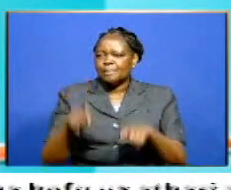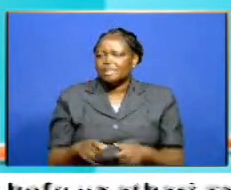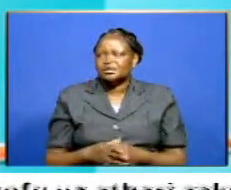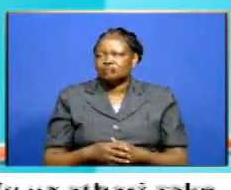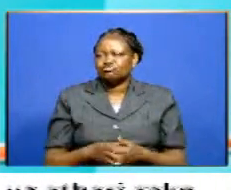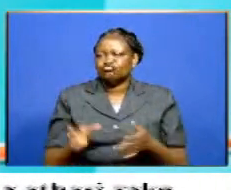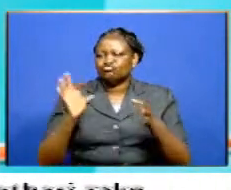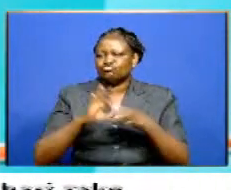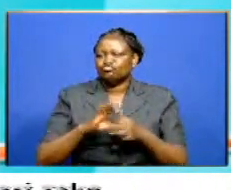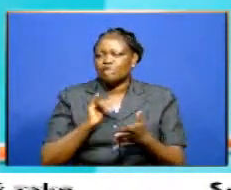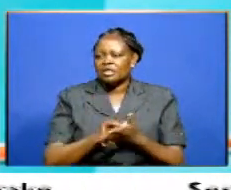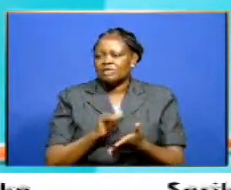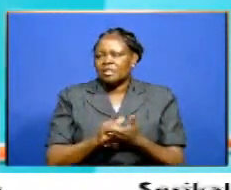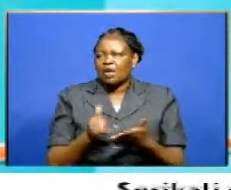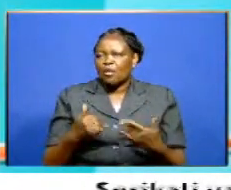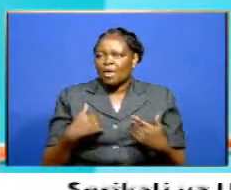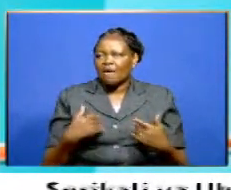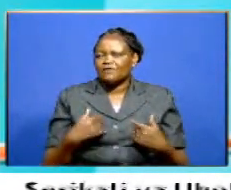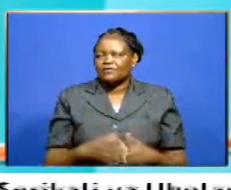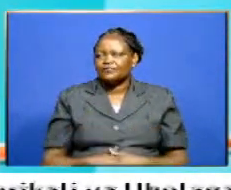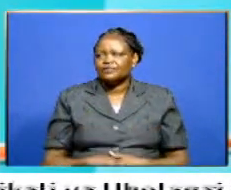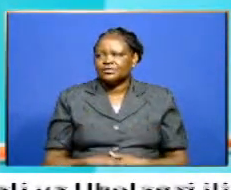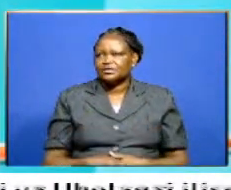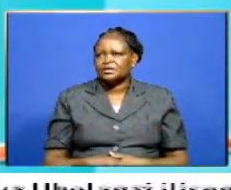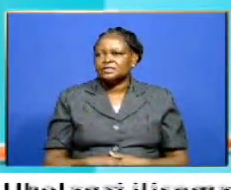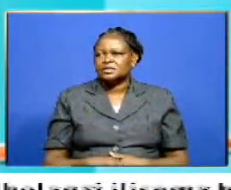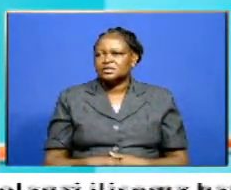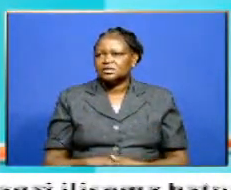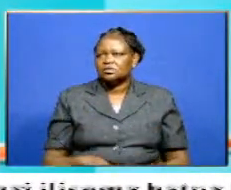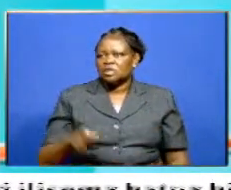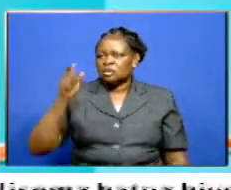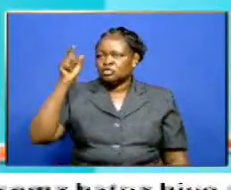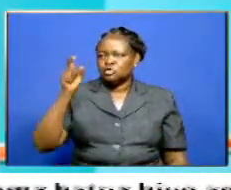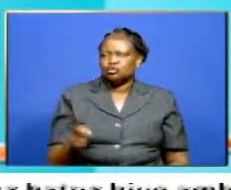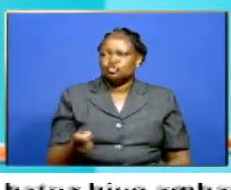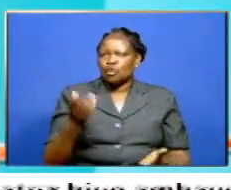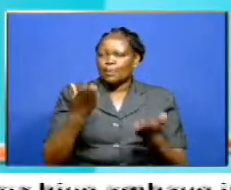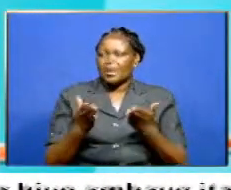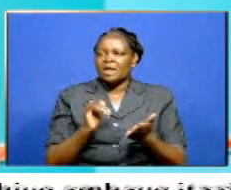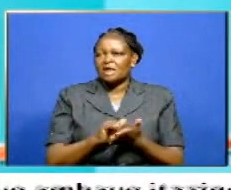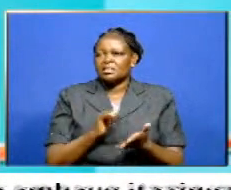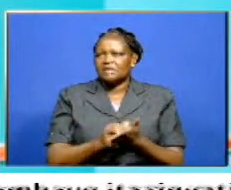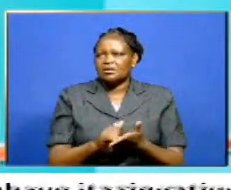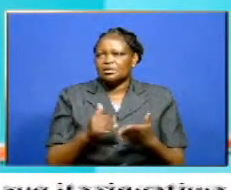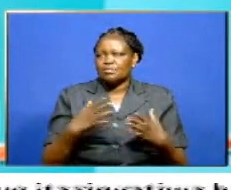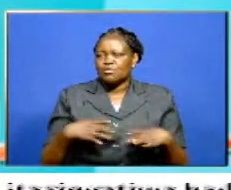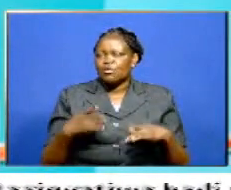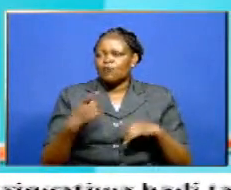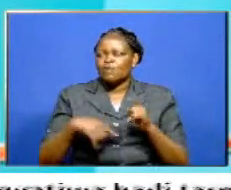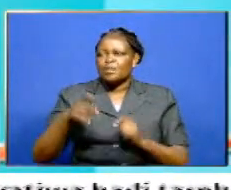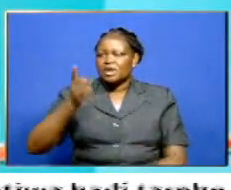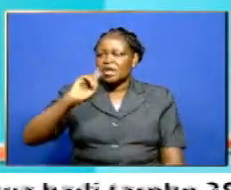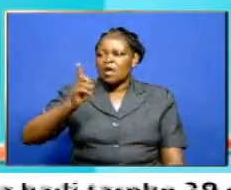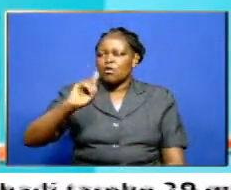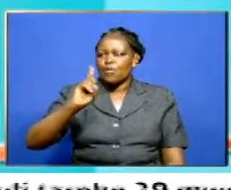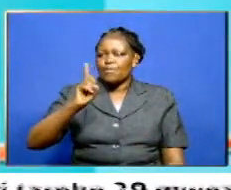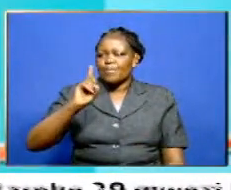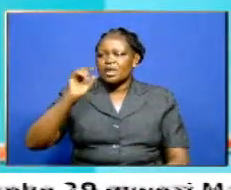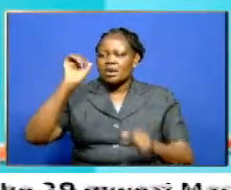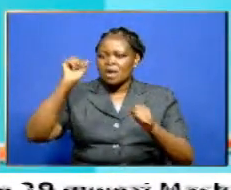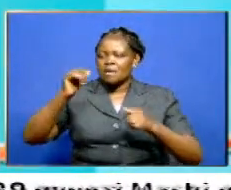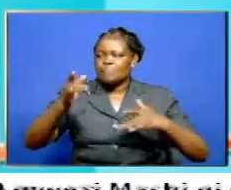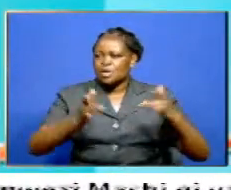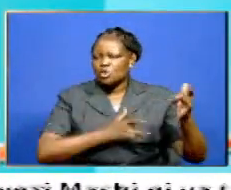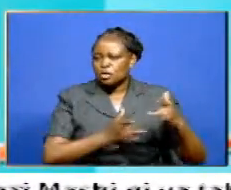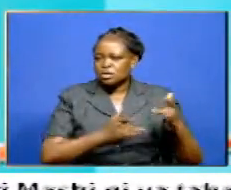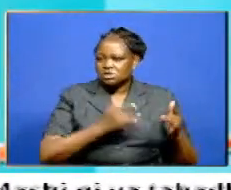that kukuwe na regional balance, so that wale wako katika mji wa Nairobi wanakuwa considered, kwa